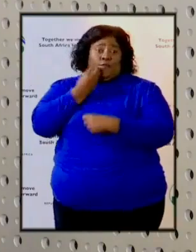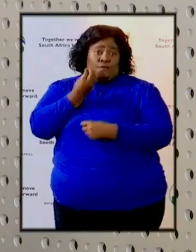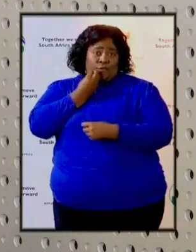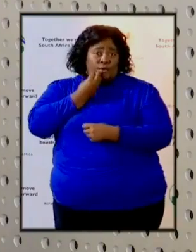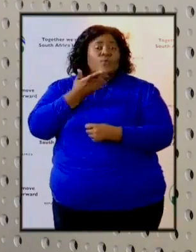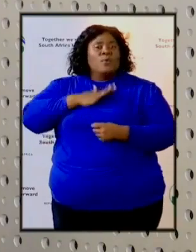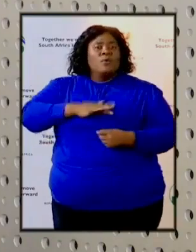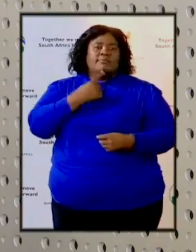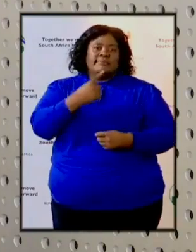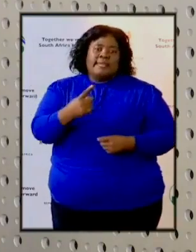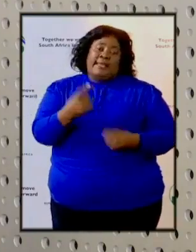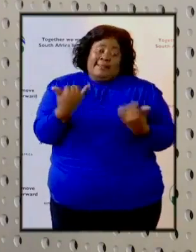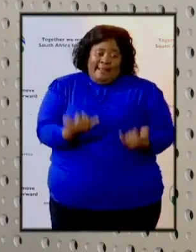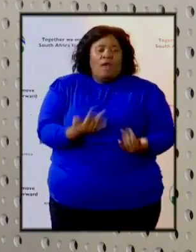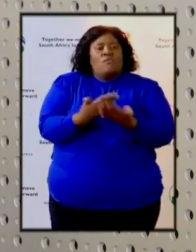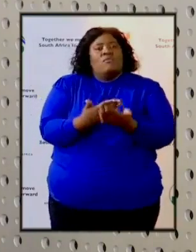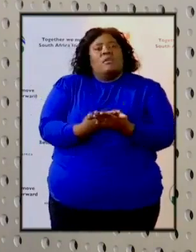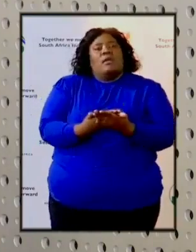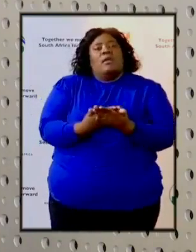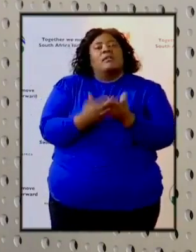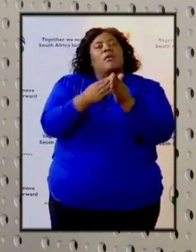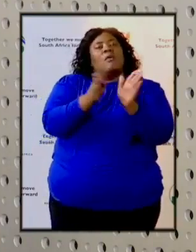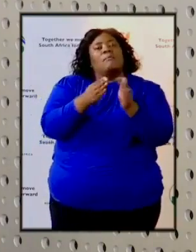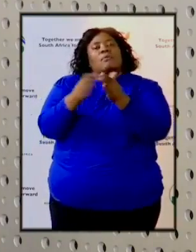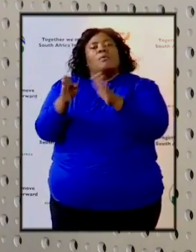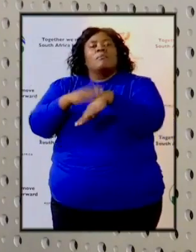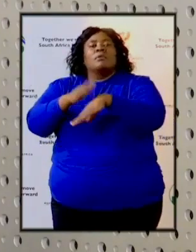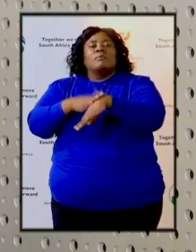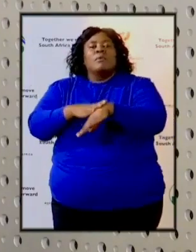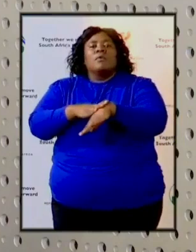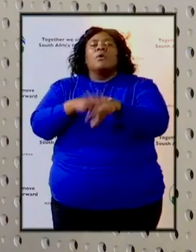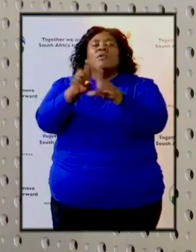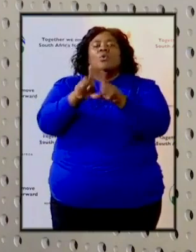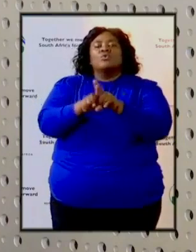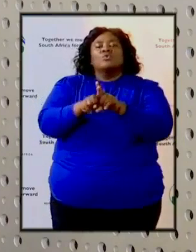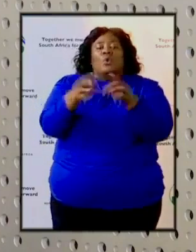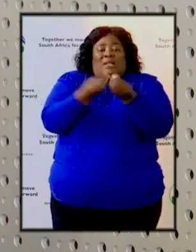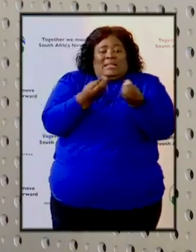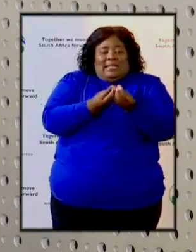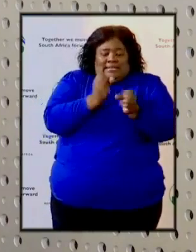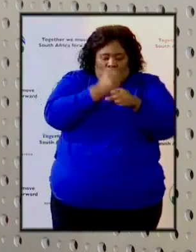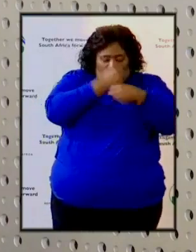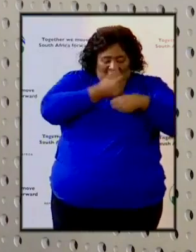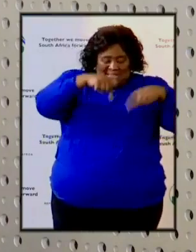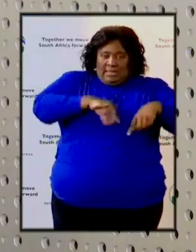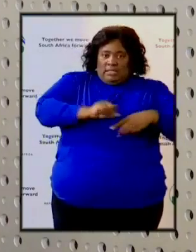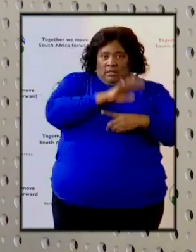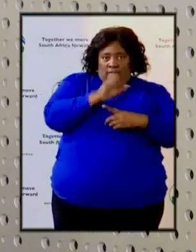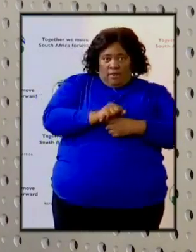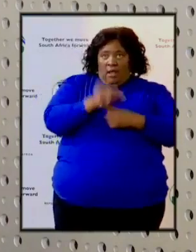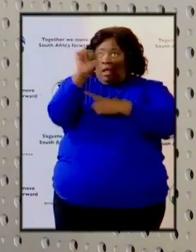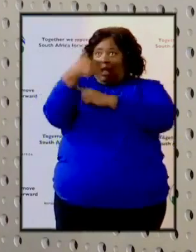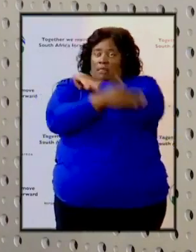Siyasho ke ukuthi manje sesizokwazi ukuthi singahambisa izinto esizi kikizayo